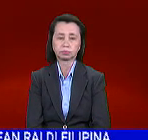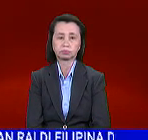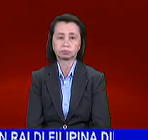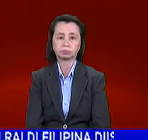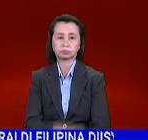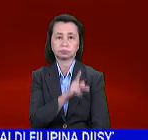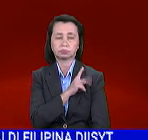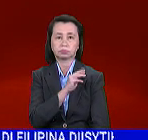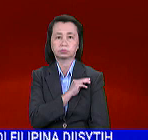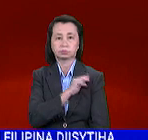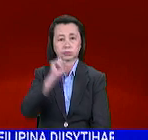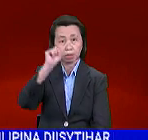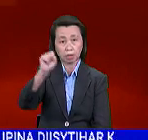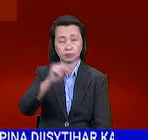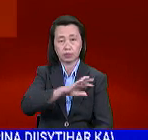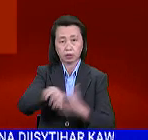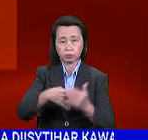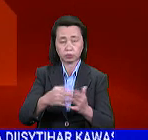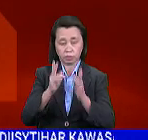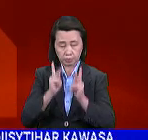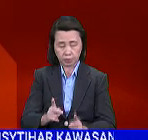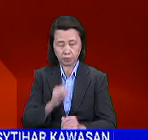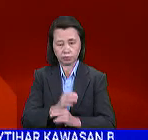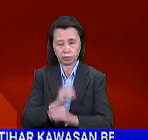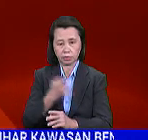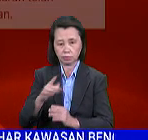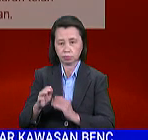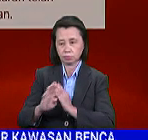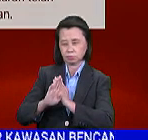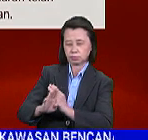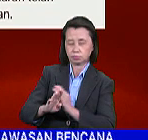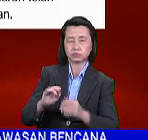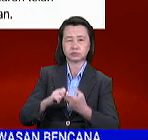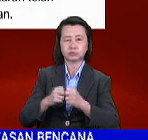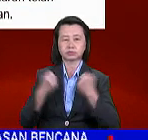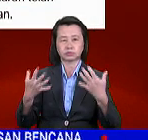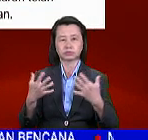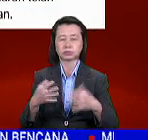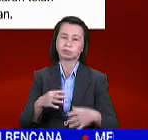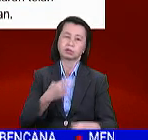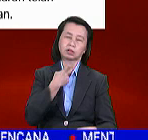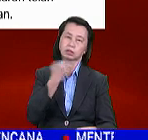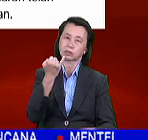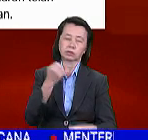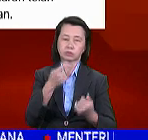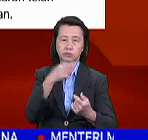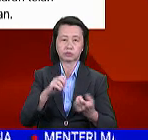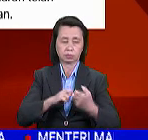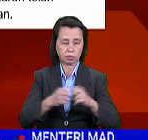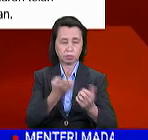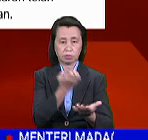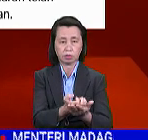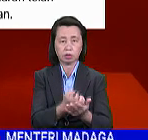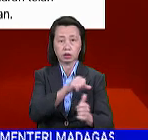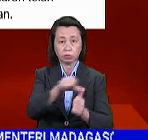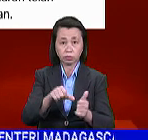ketua menteri menegaskan semua pihak masih berusaha menangani krisis kesehatan yang memberi impak negatif amat besar kepada ekonomi